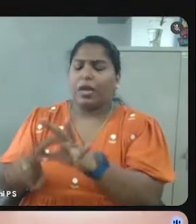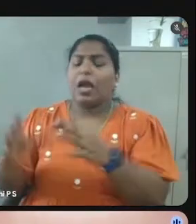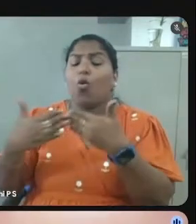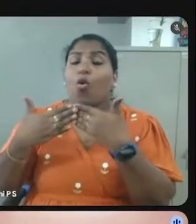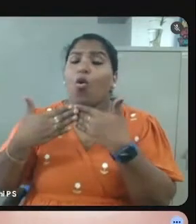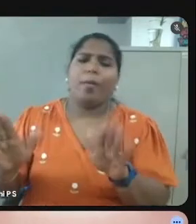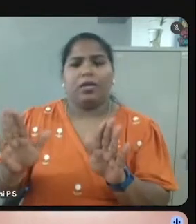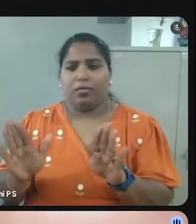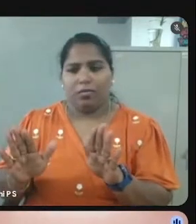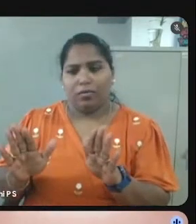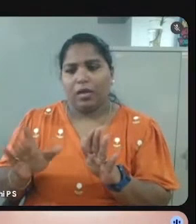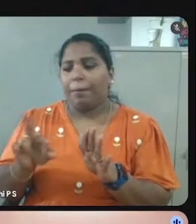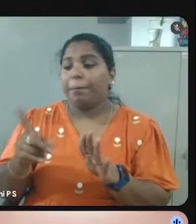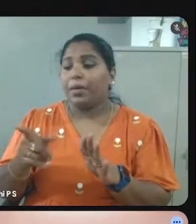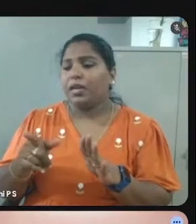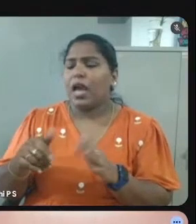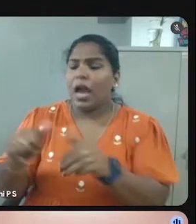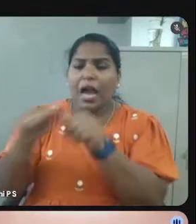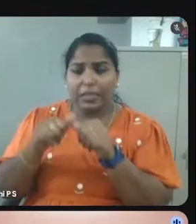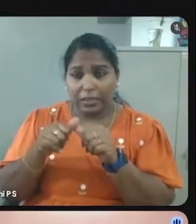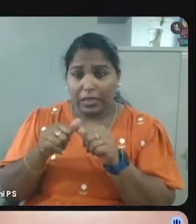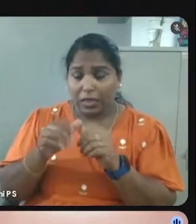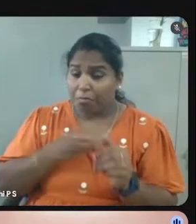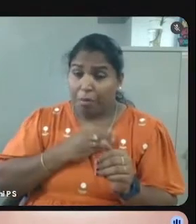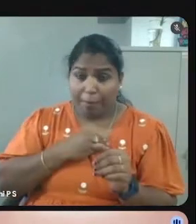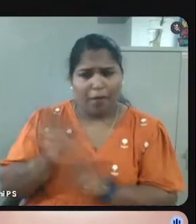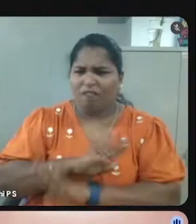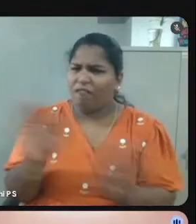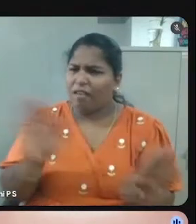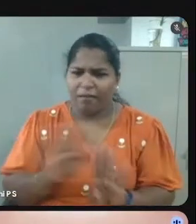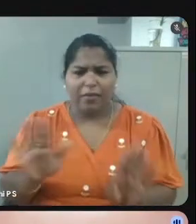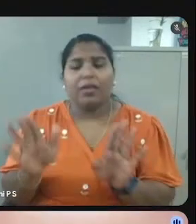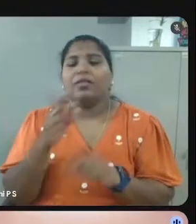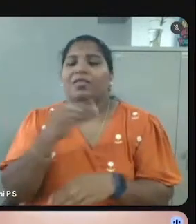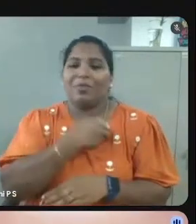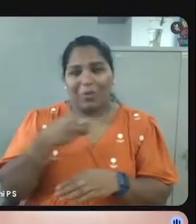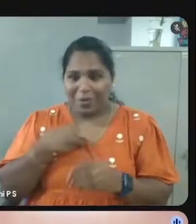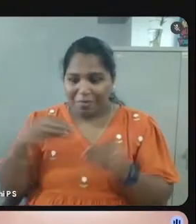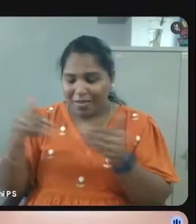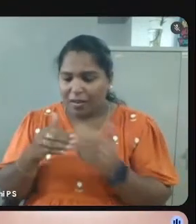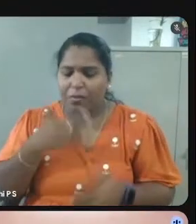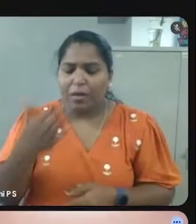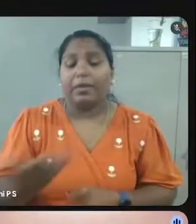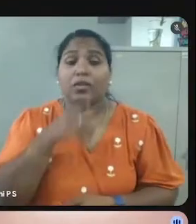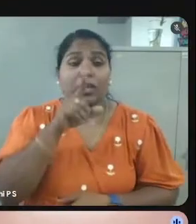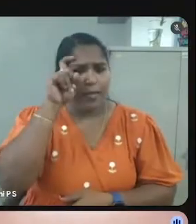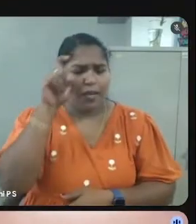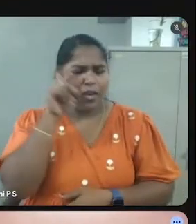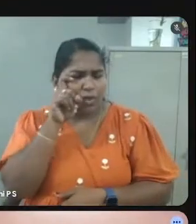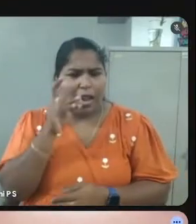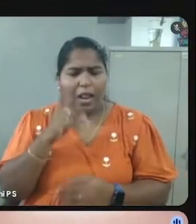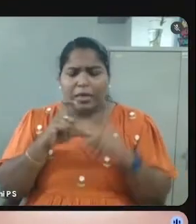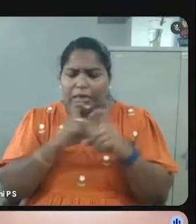പേടിയുള്ള ക്വസ്റ്റ്യൻ അല്ല, ഒരു ഓപ്പൺ എൻഡഡ് ക്വസ്റ്റ്യൻ. നമുക്ക് ഡോക്ടർമാരോട് പോകുമ്പോൾ അവർ ചോദിക്കുമല്ലേ, നിങ്ങളുടെ സെക്ഷൻ ഹൈജീൻ എന്താണ് എന്ന് ചോദിക്കും